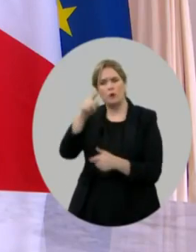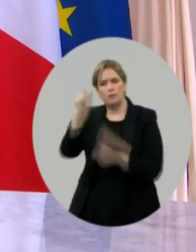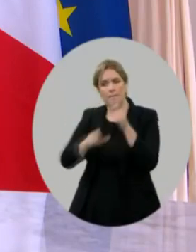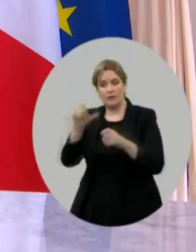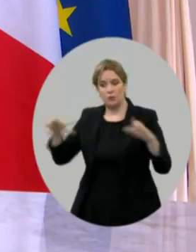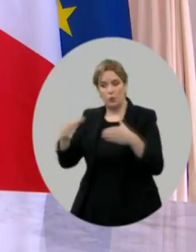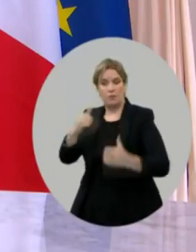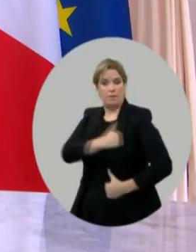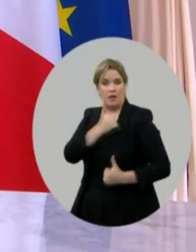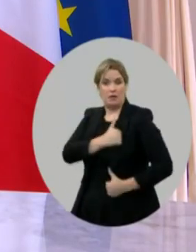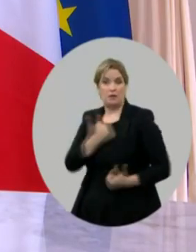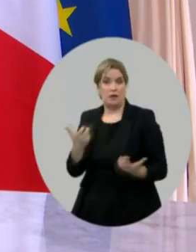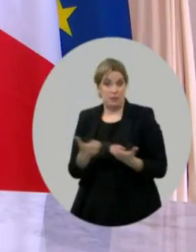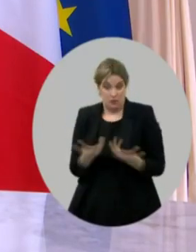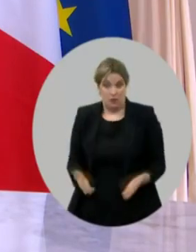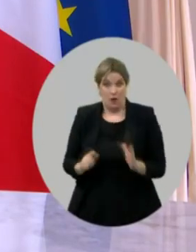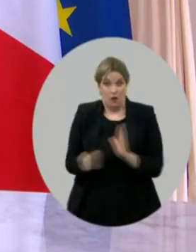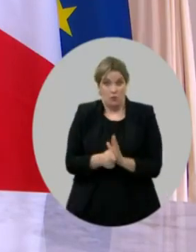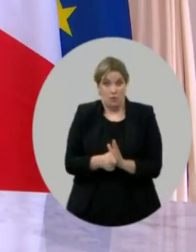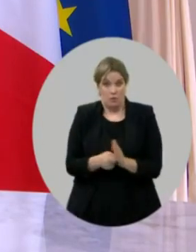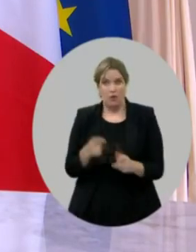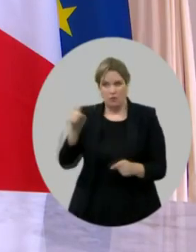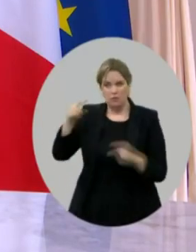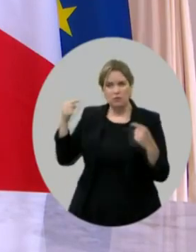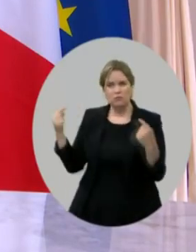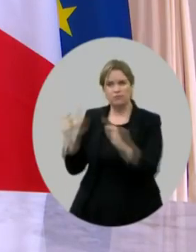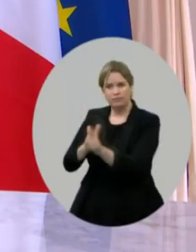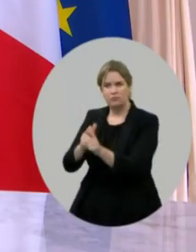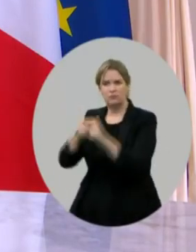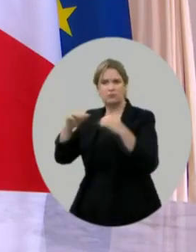en ce moment même sur ces théâtres de bataille.